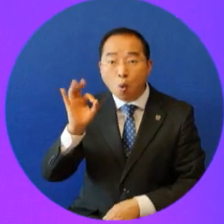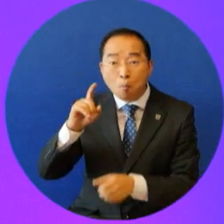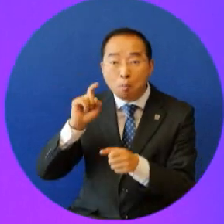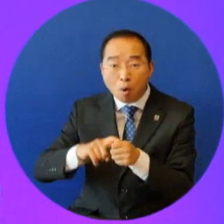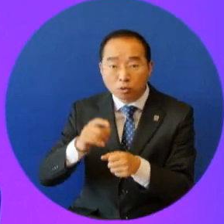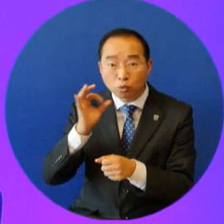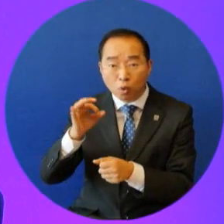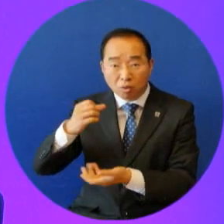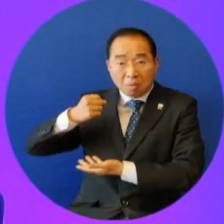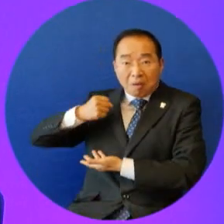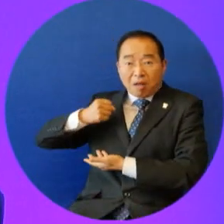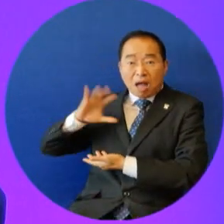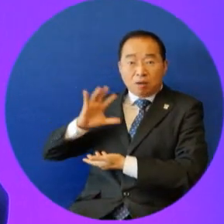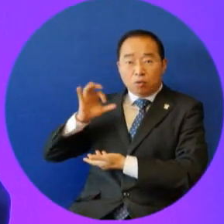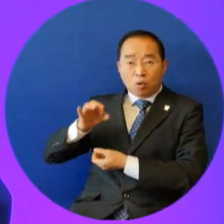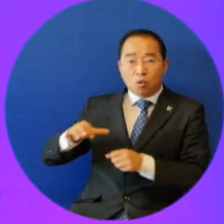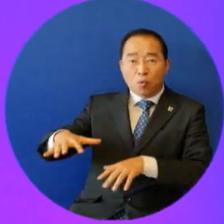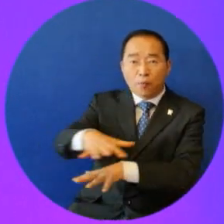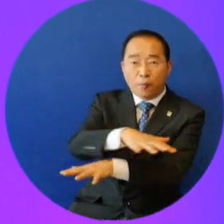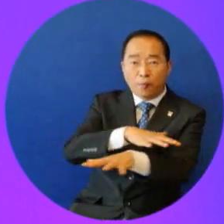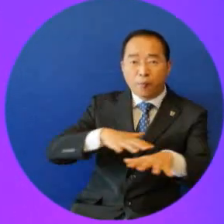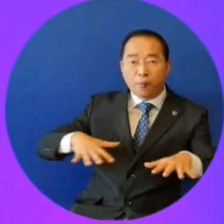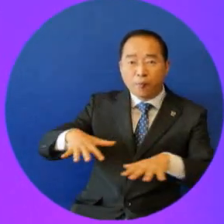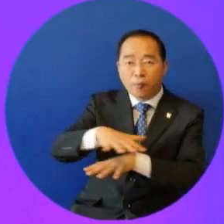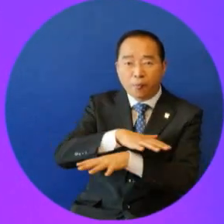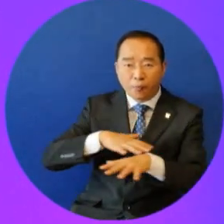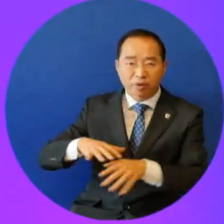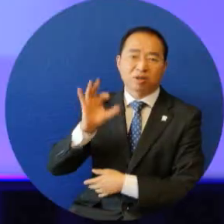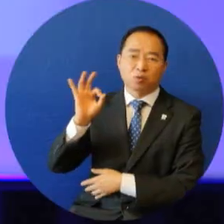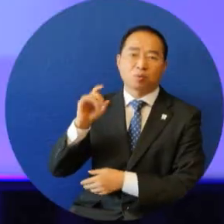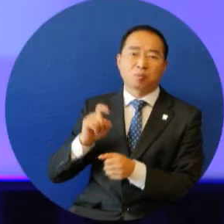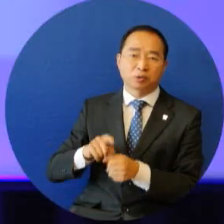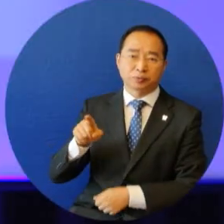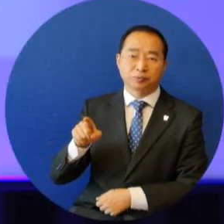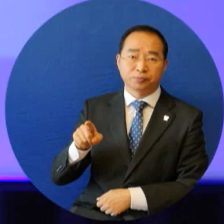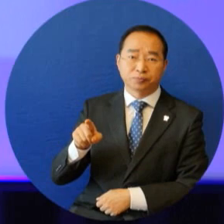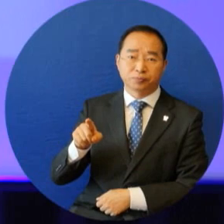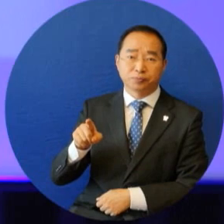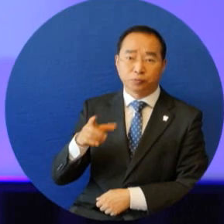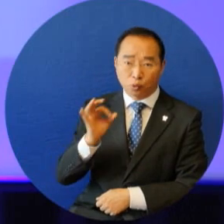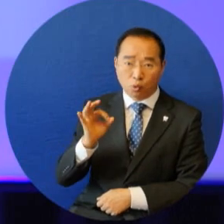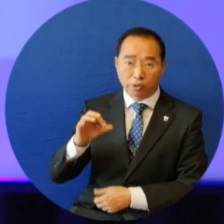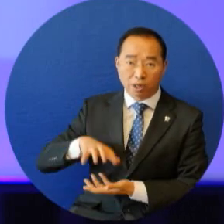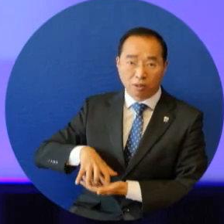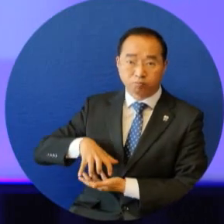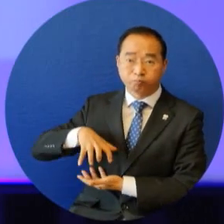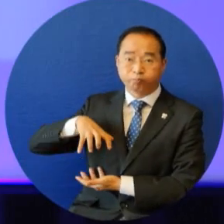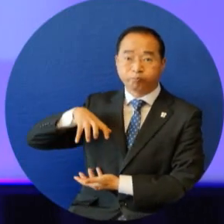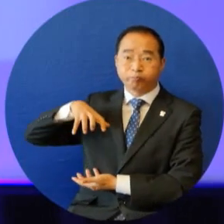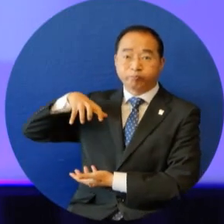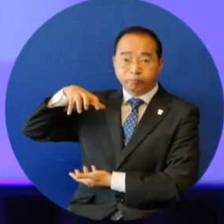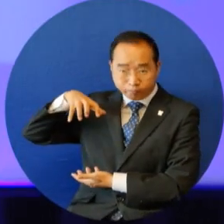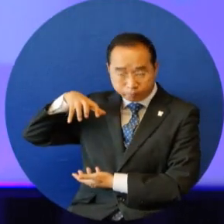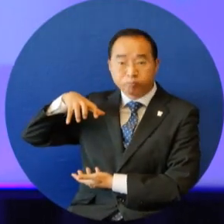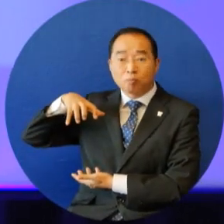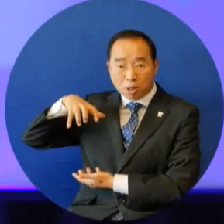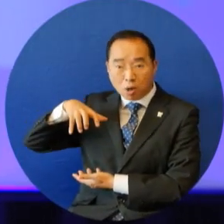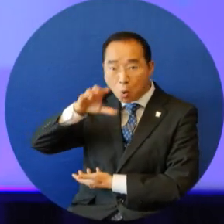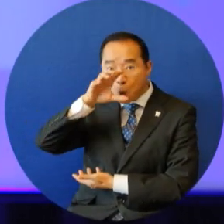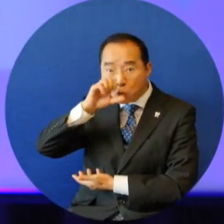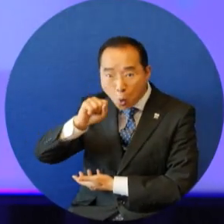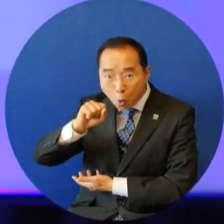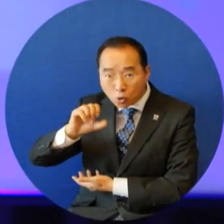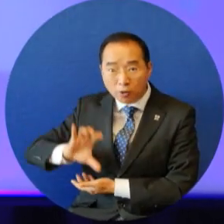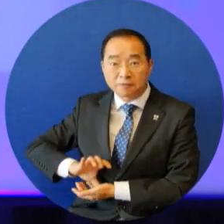이게 흘러야 되는 거거든요. 그런데 돈을 내가 축적함으로써 이